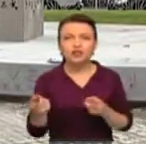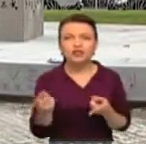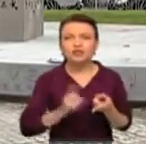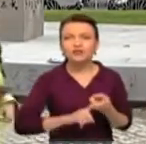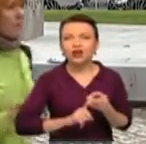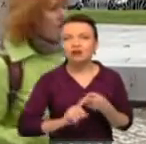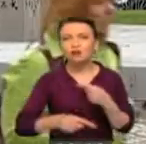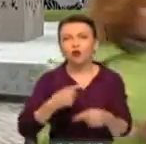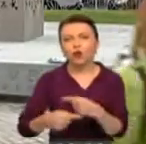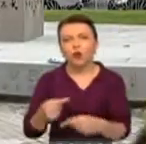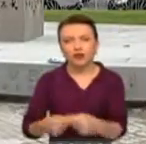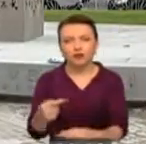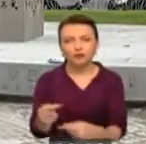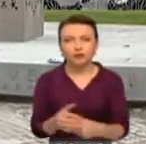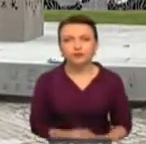поколінь. Це